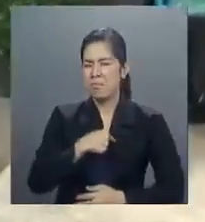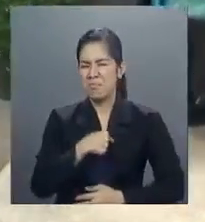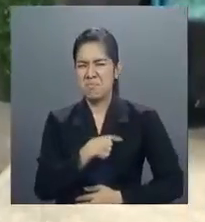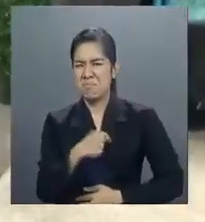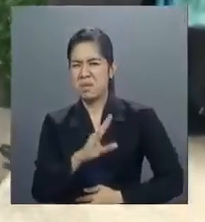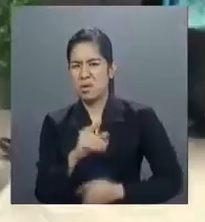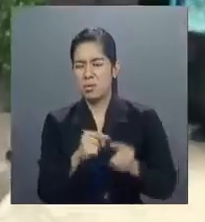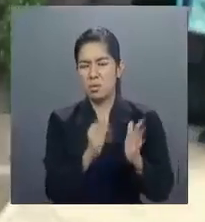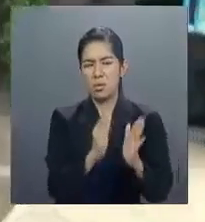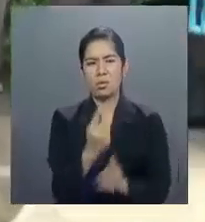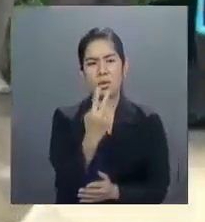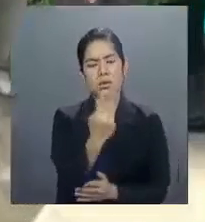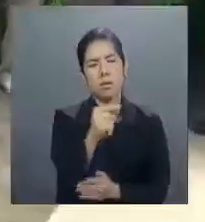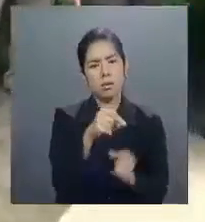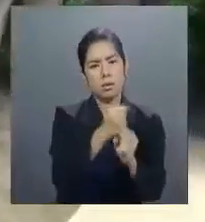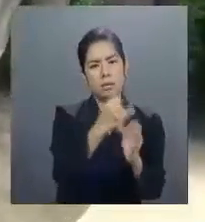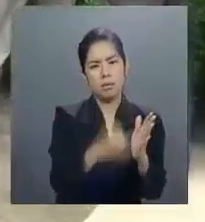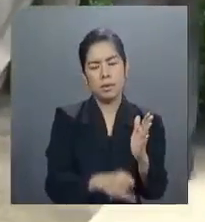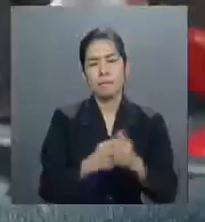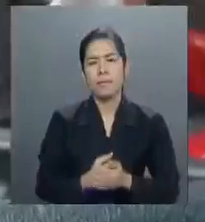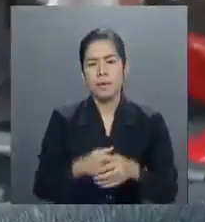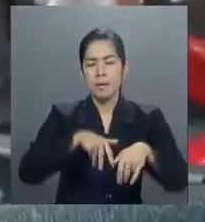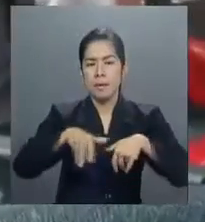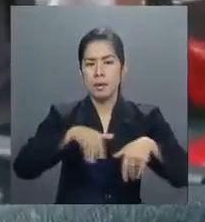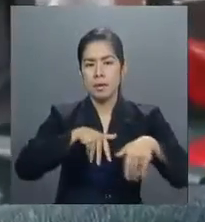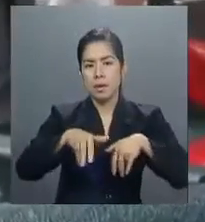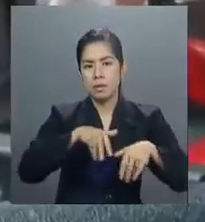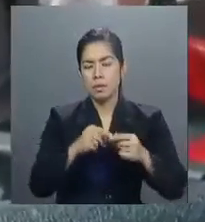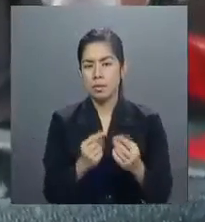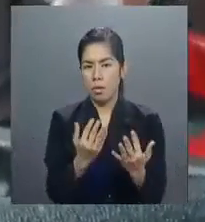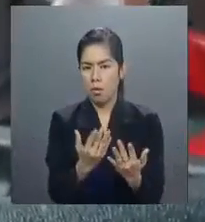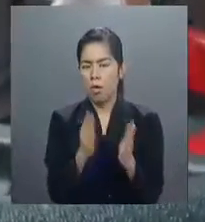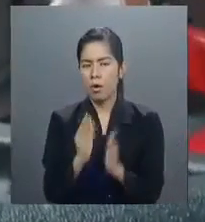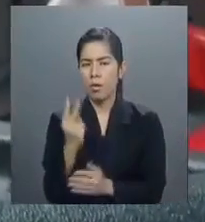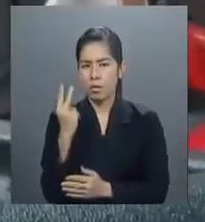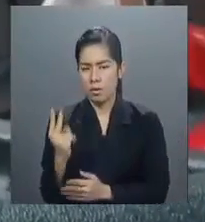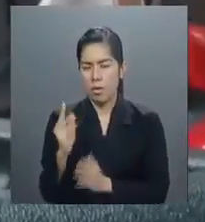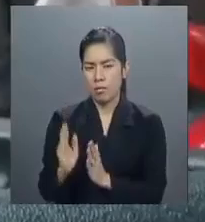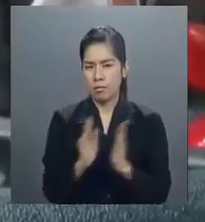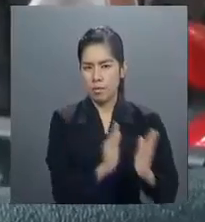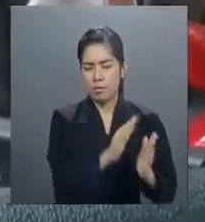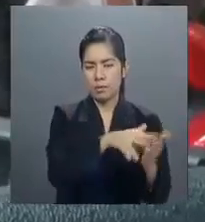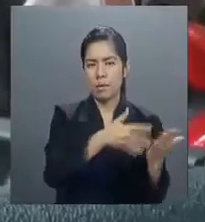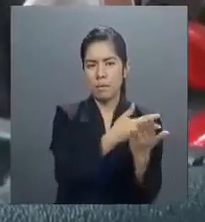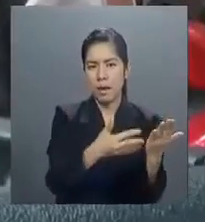ทั้งสองคนโดยมีประชาชนจำนวนมากรอให้เจ้าหน้าที่นำทั้งสองคนไปทำแผนประกอบคำรับสารภาพ